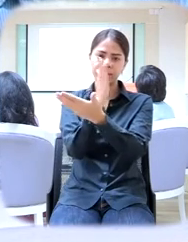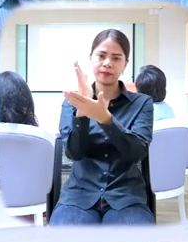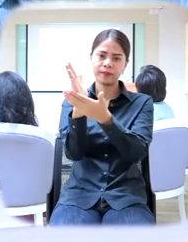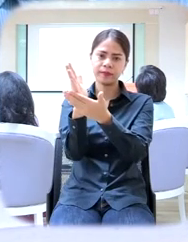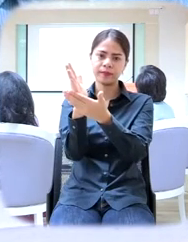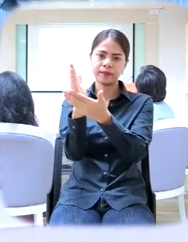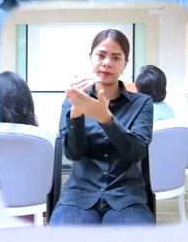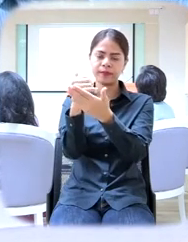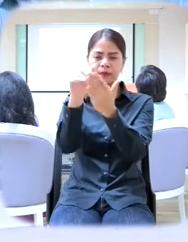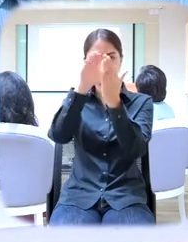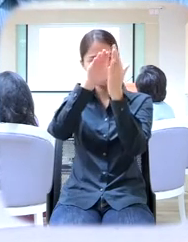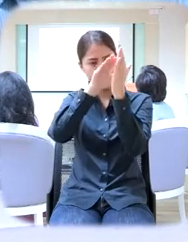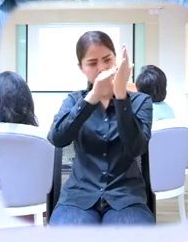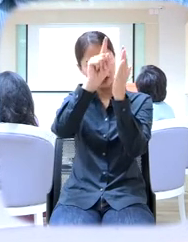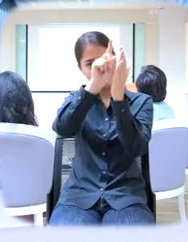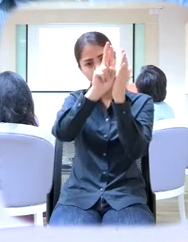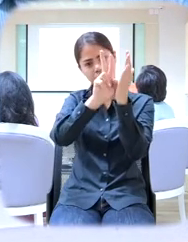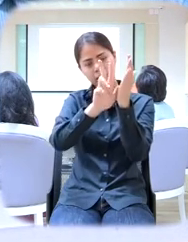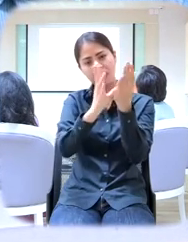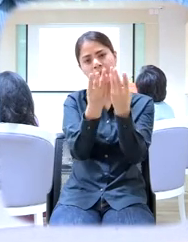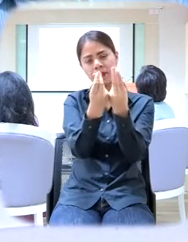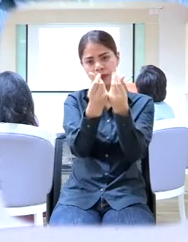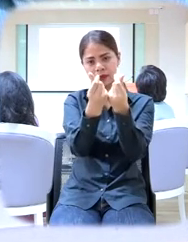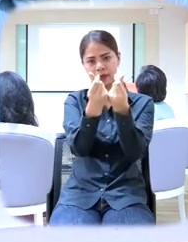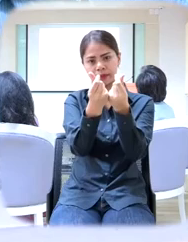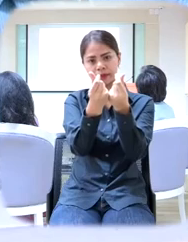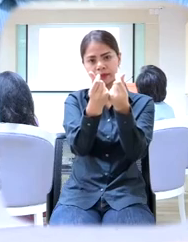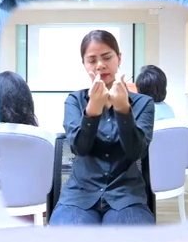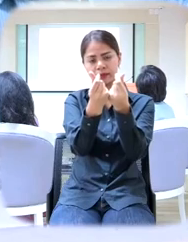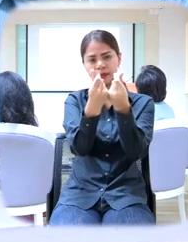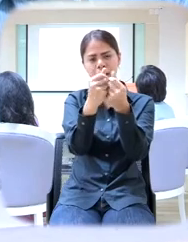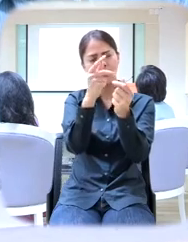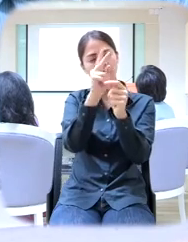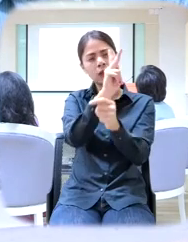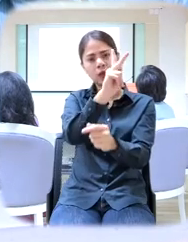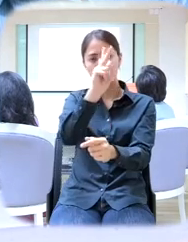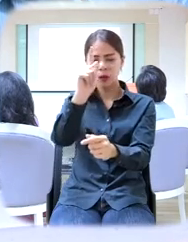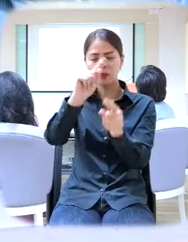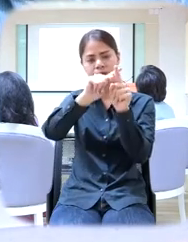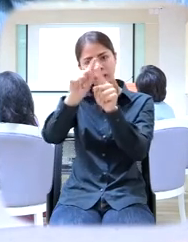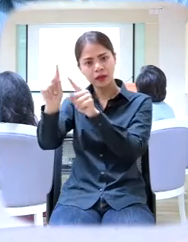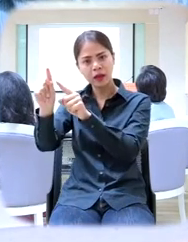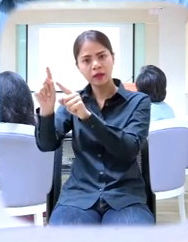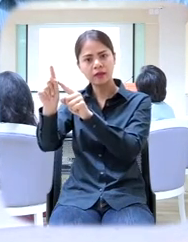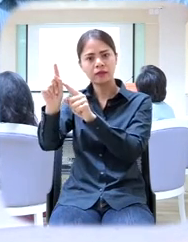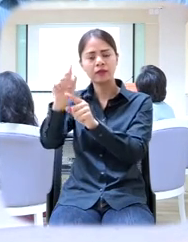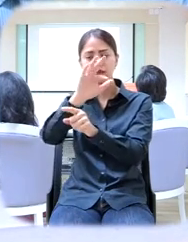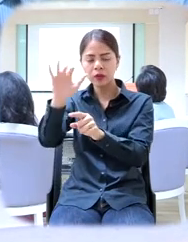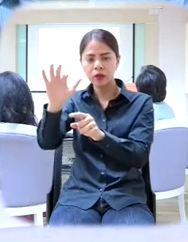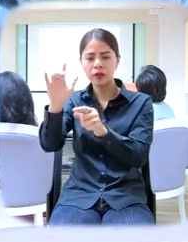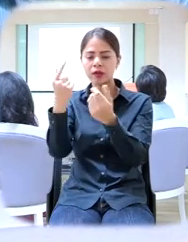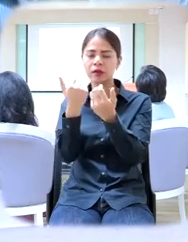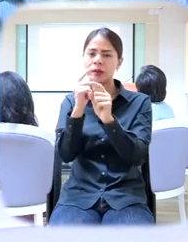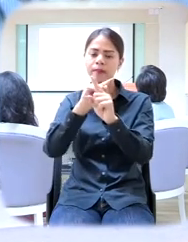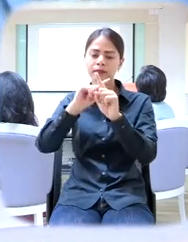ป็นการเรียงตามลิสต์ลำดับตัวเลขต่างๆนะครับก็คือหรือตัวอักษรต่างๆก็คือจะแบ่งเป็นหัวข้อหรือ subject แทนครับซึ่งอันนี้ก็เ